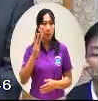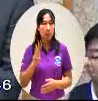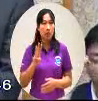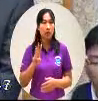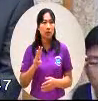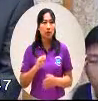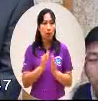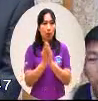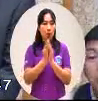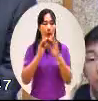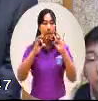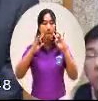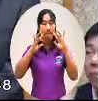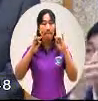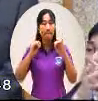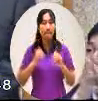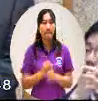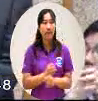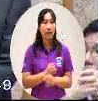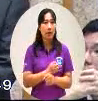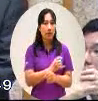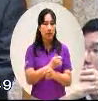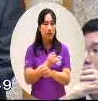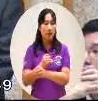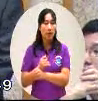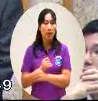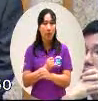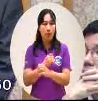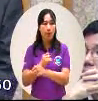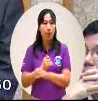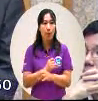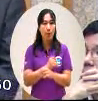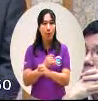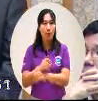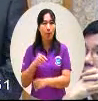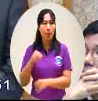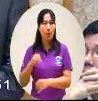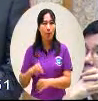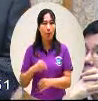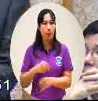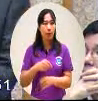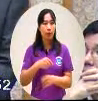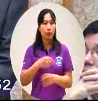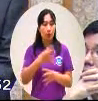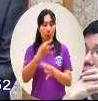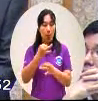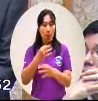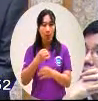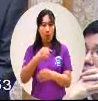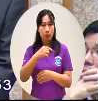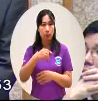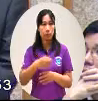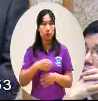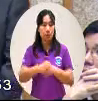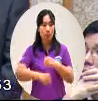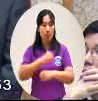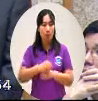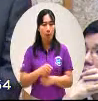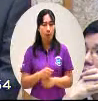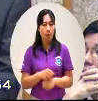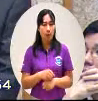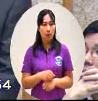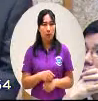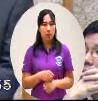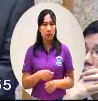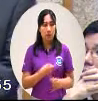季，依照今年的经验哈，这个水蜜桃。跟这个特别是萤火虫季哈，吸引非常多的这个观光客上山哈。那时候